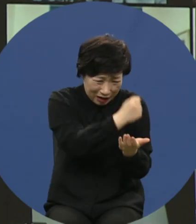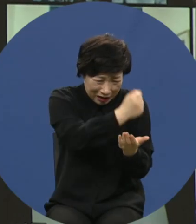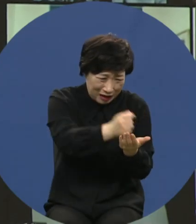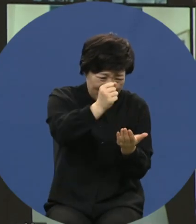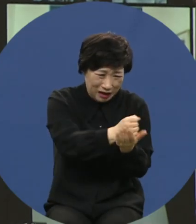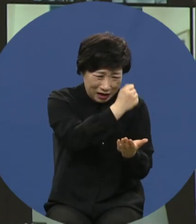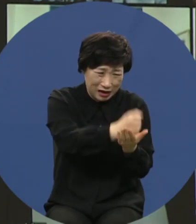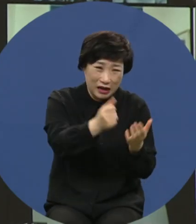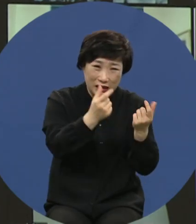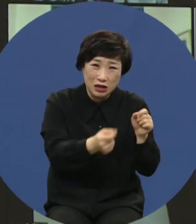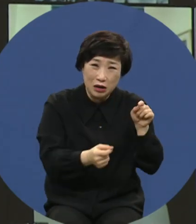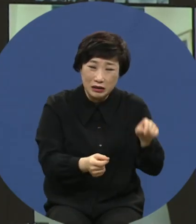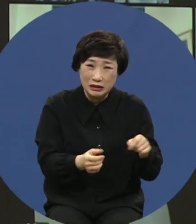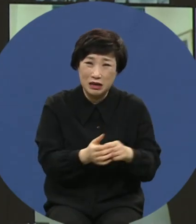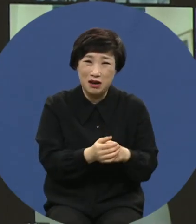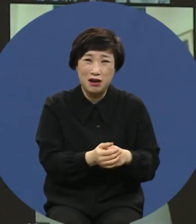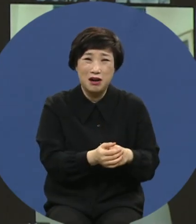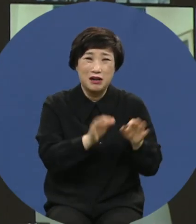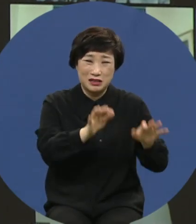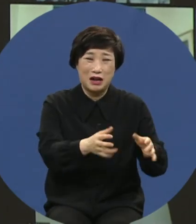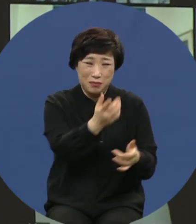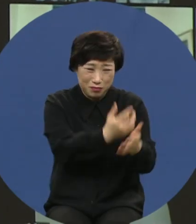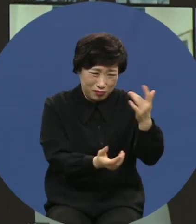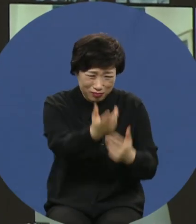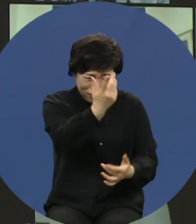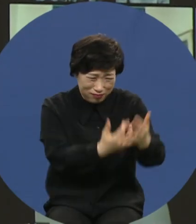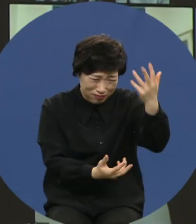타닥 거리면서 풀무불이